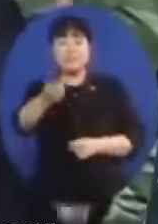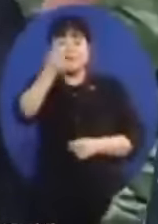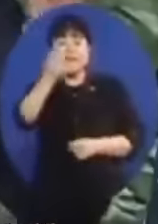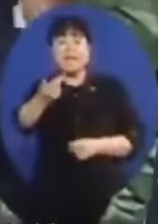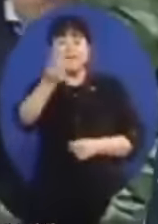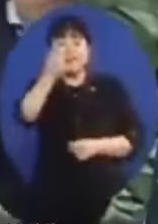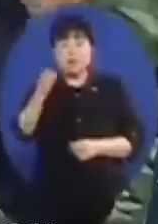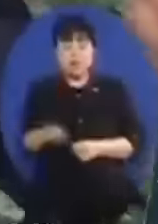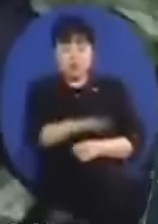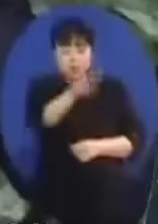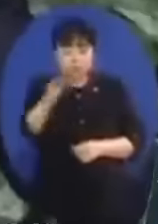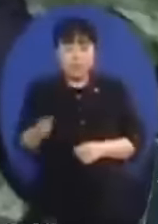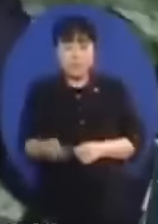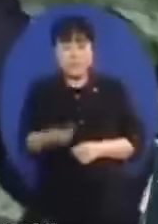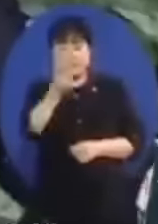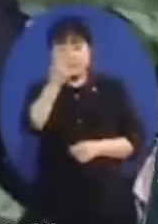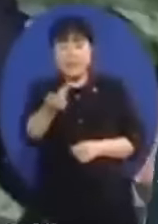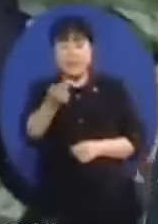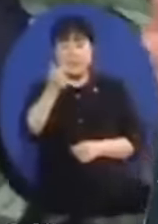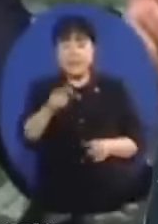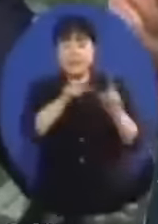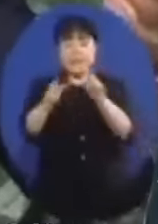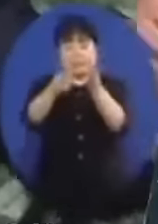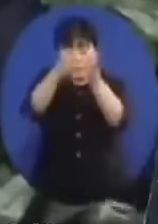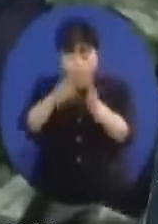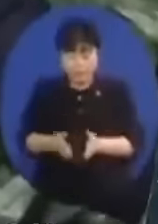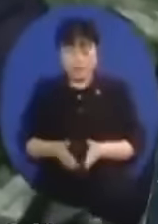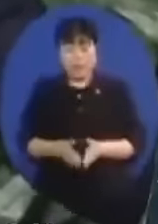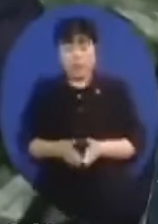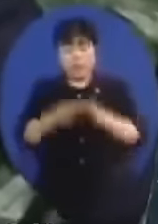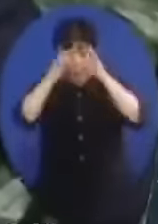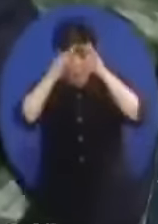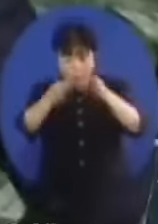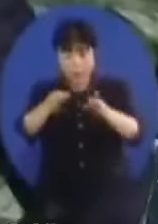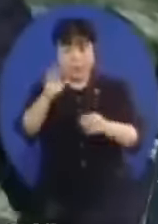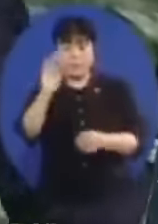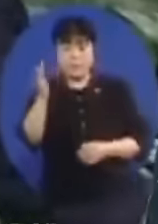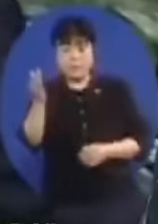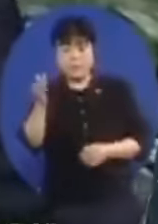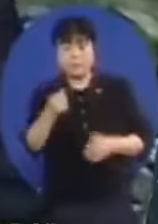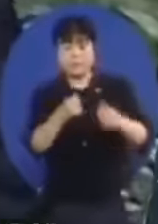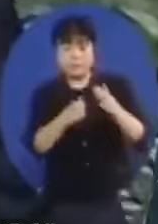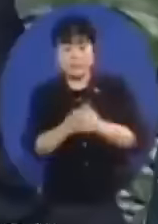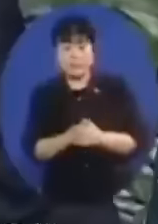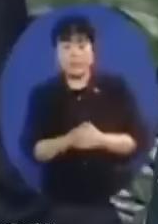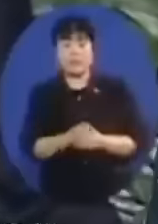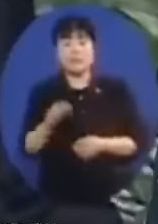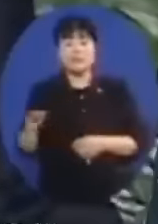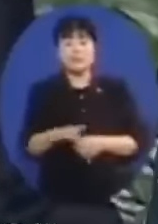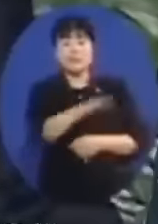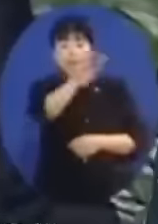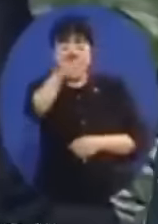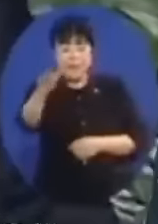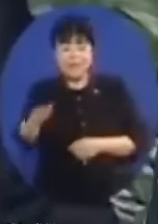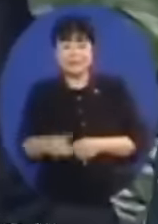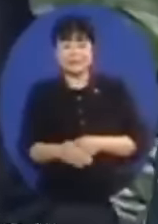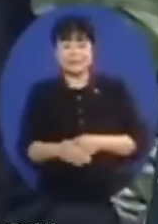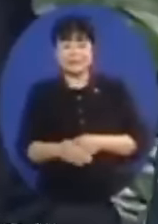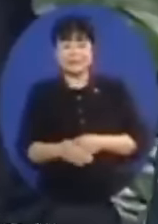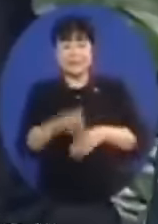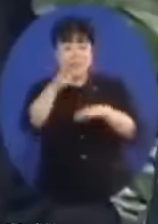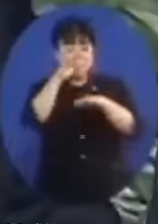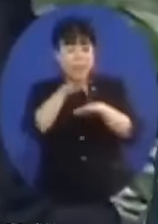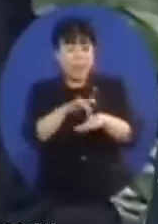생명을 우리의 생활을 통해서 우리가 볼 수 있어요. 그러므로 우리가